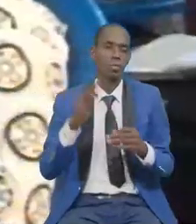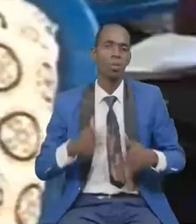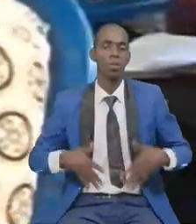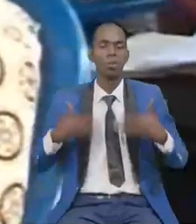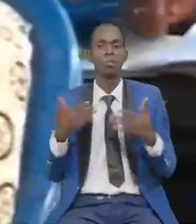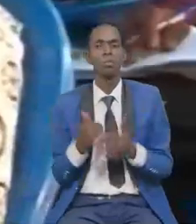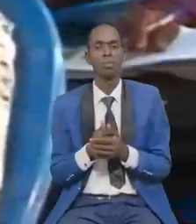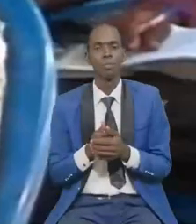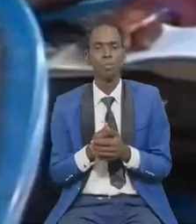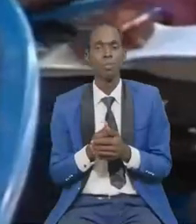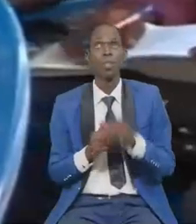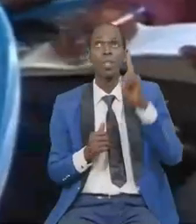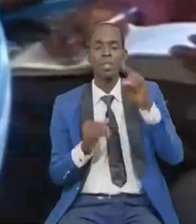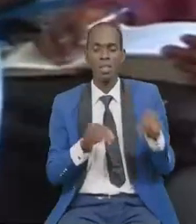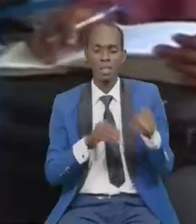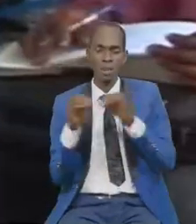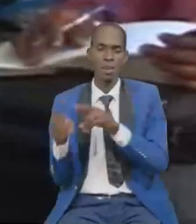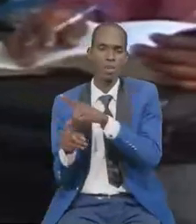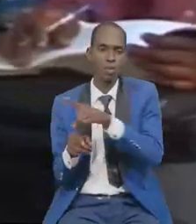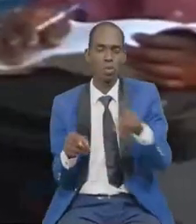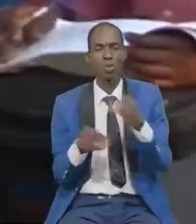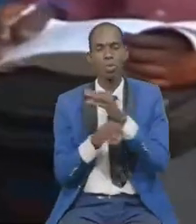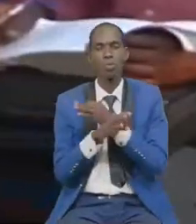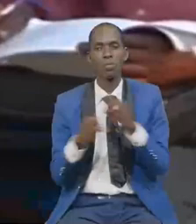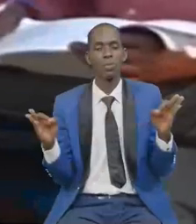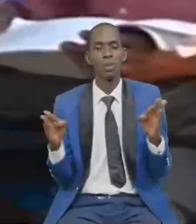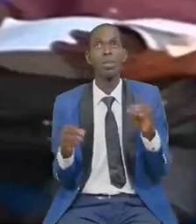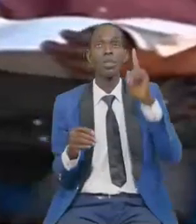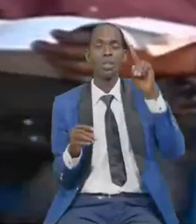Il nous a franchis. Il nous a franchi.